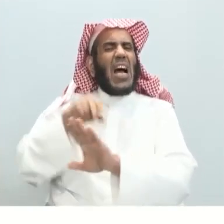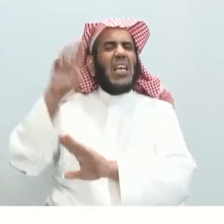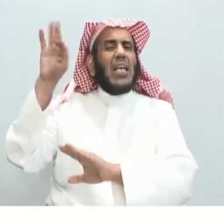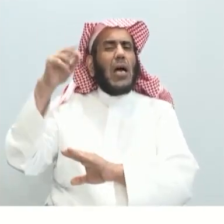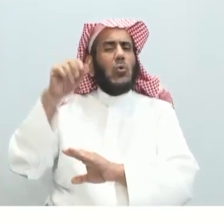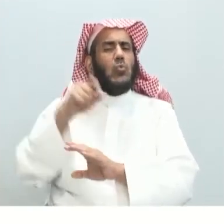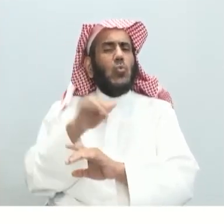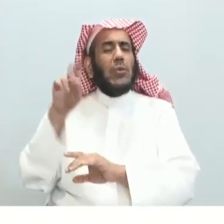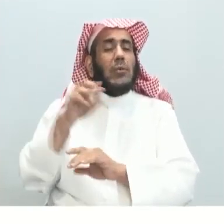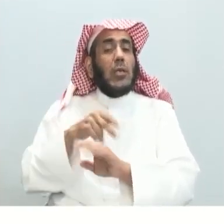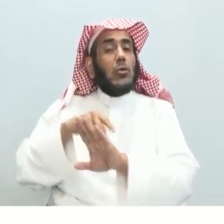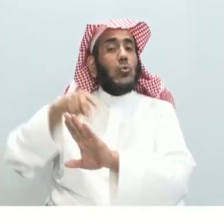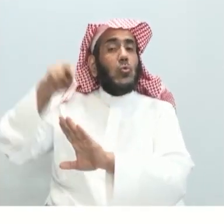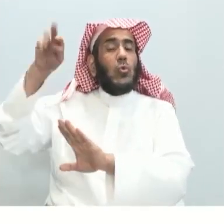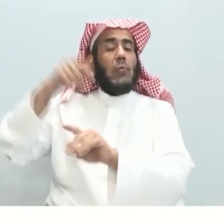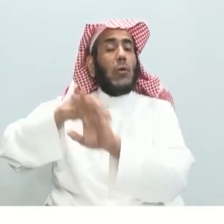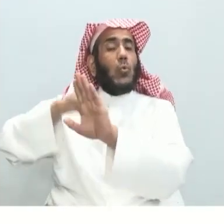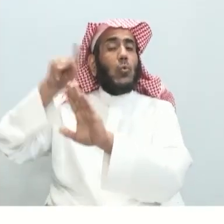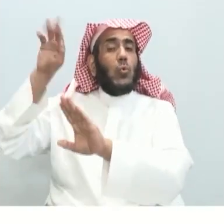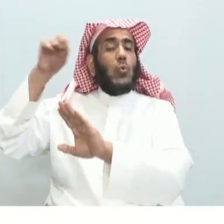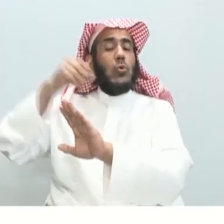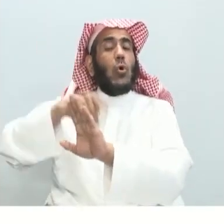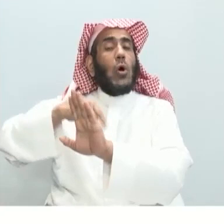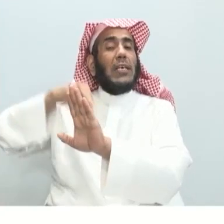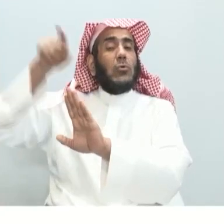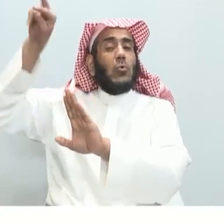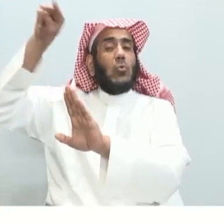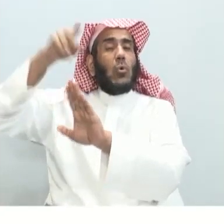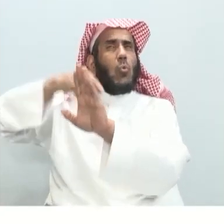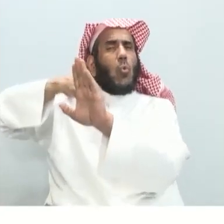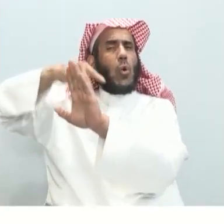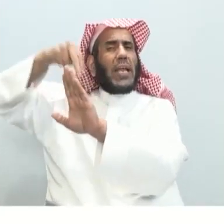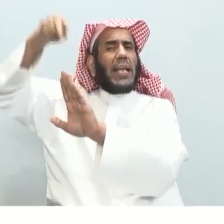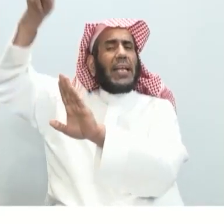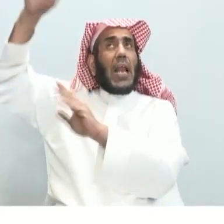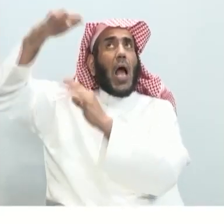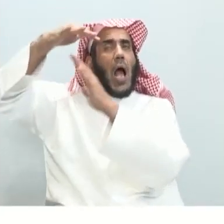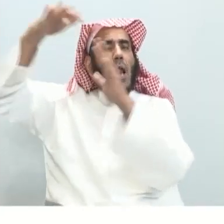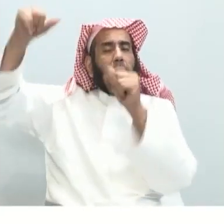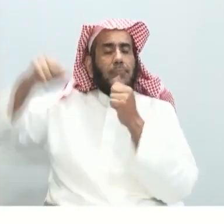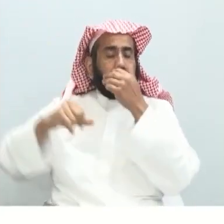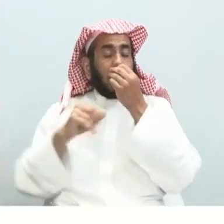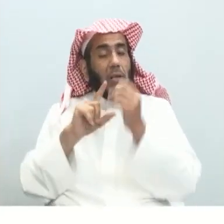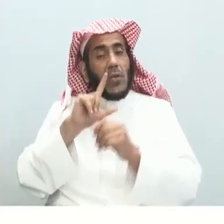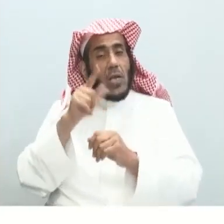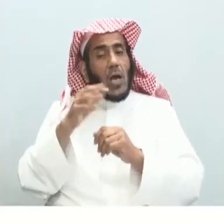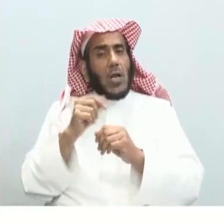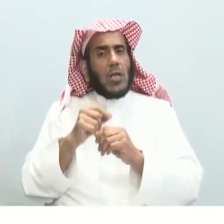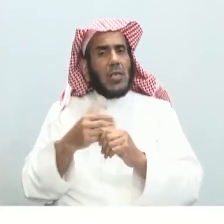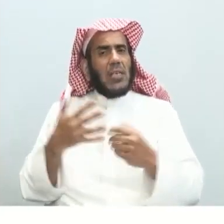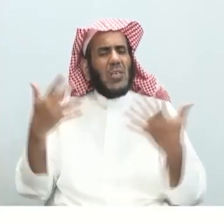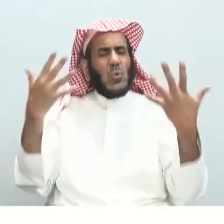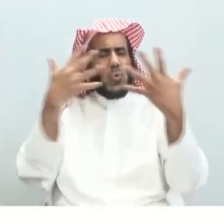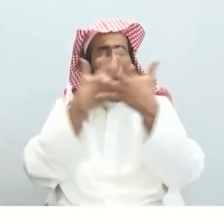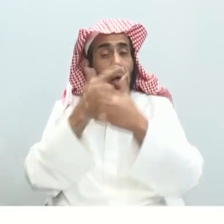معنى ذلك يعني يصعدون فالعروض هو الصعود والرقي الى اعلى في قوله سكرت